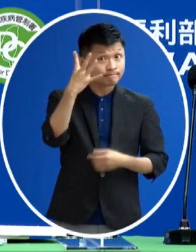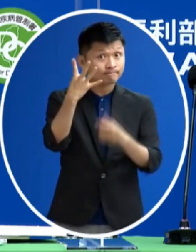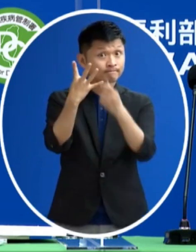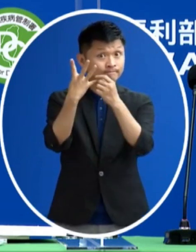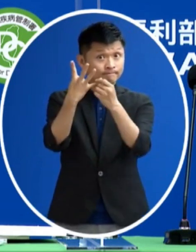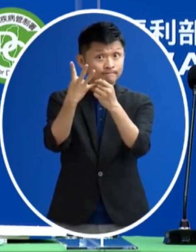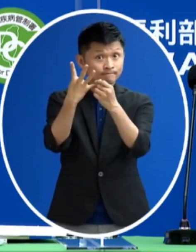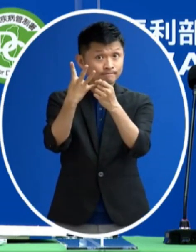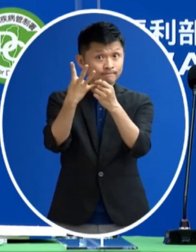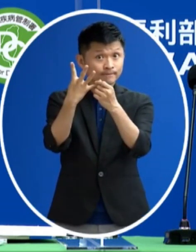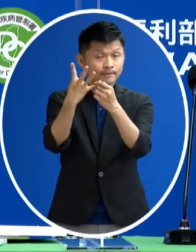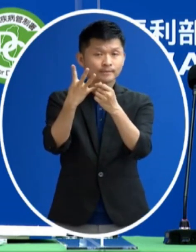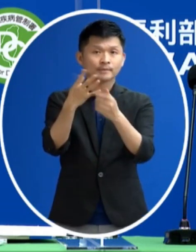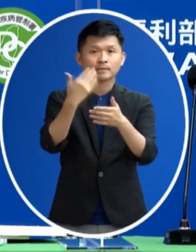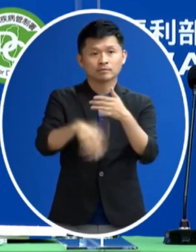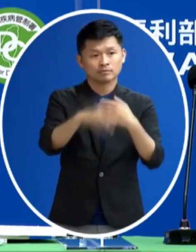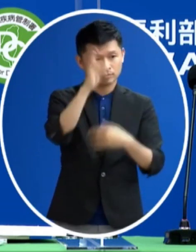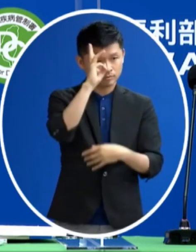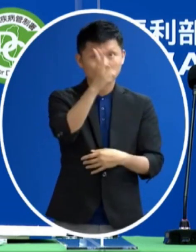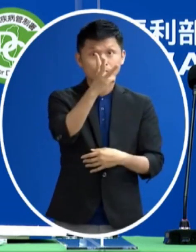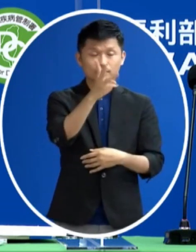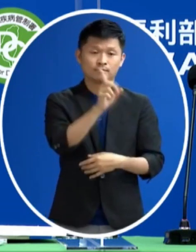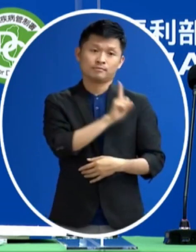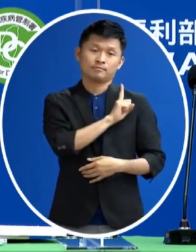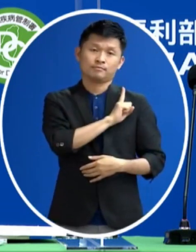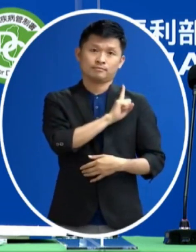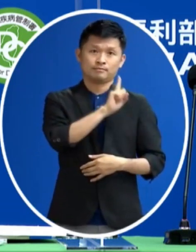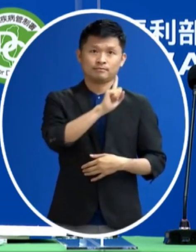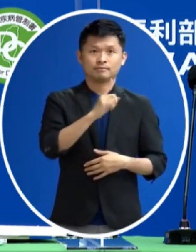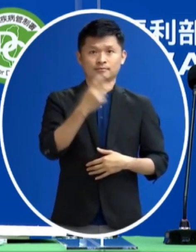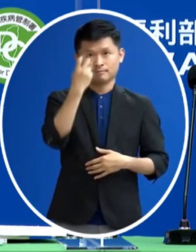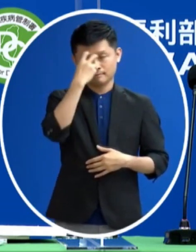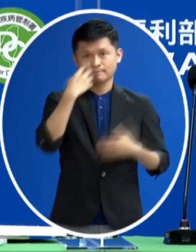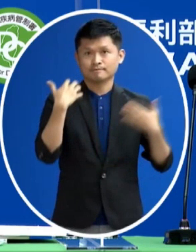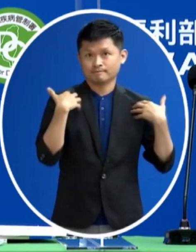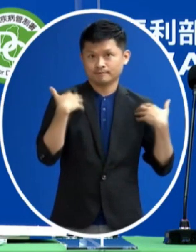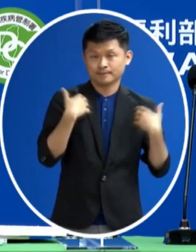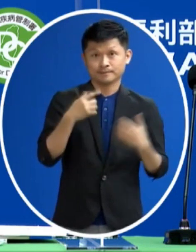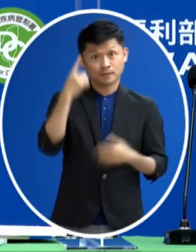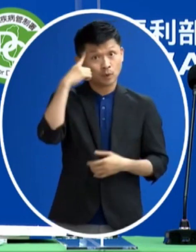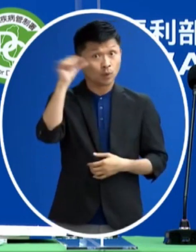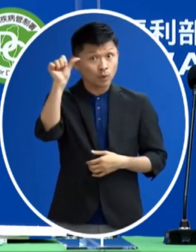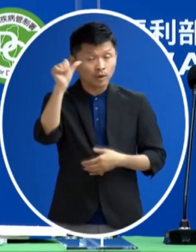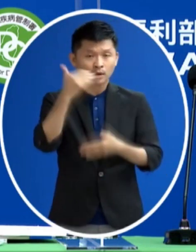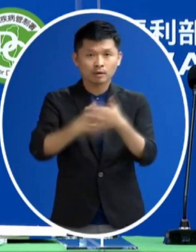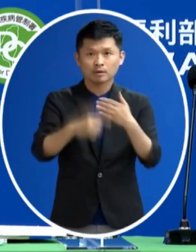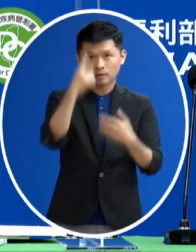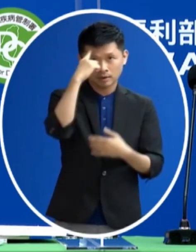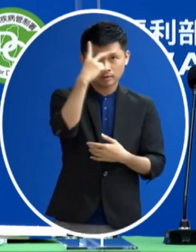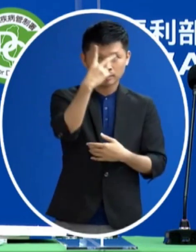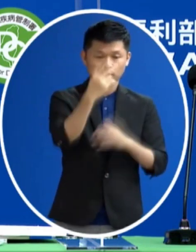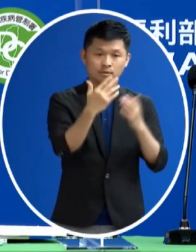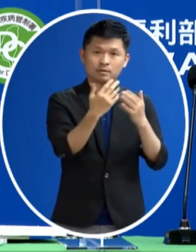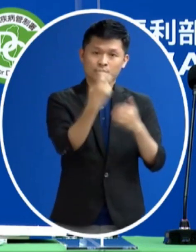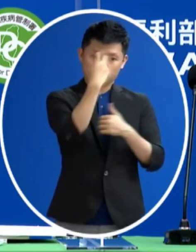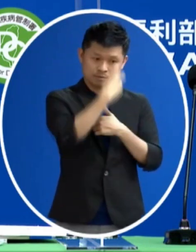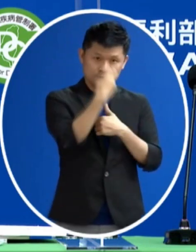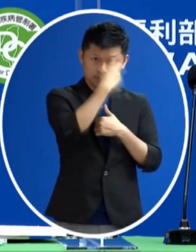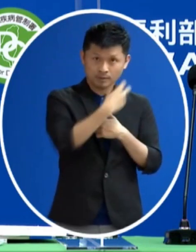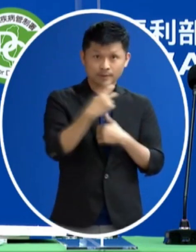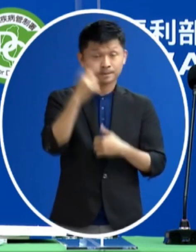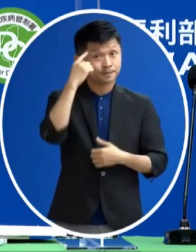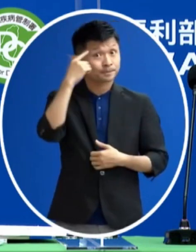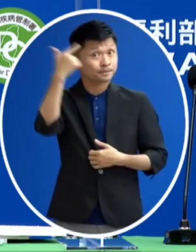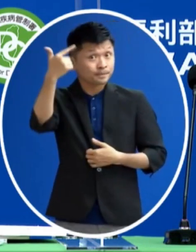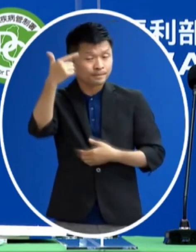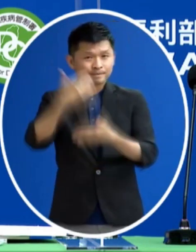经居隔了4天，那就剩下3天自主的防疫，5天的剩下2天的自主防疫，6天